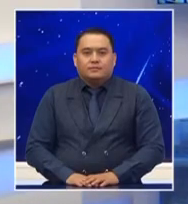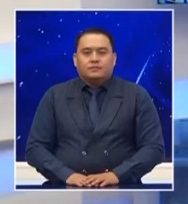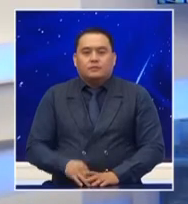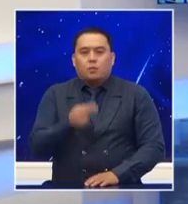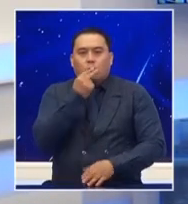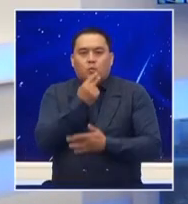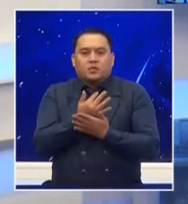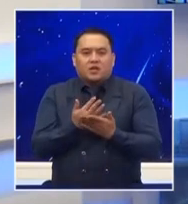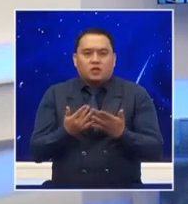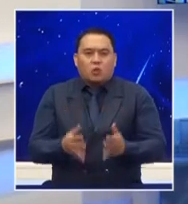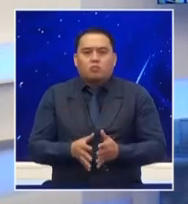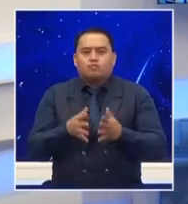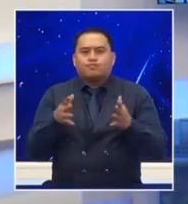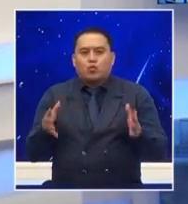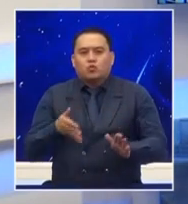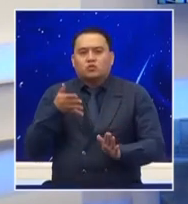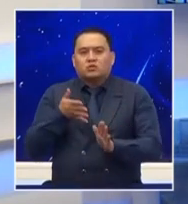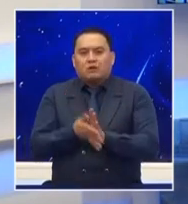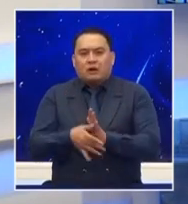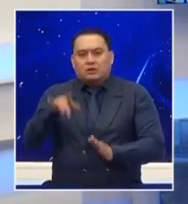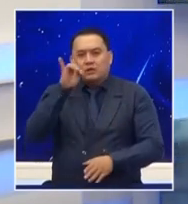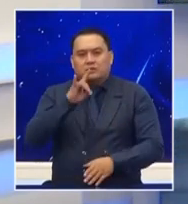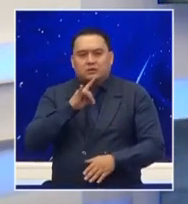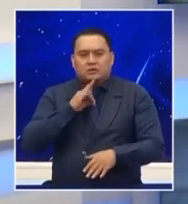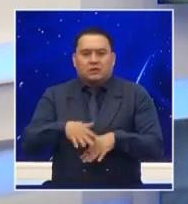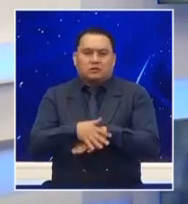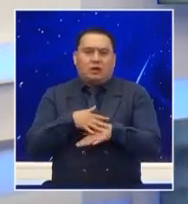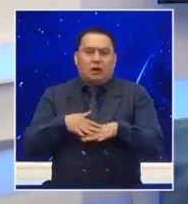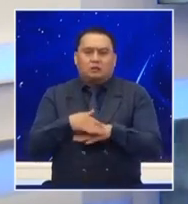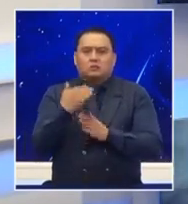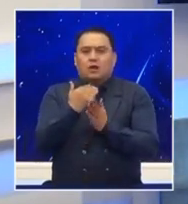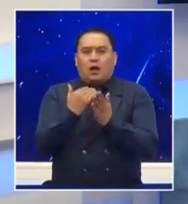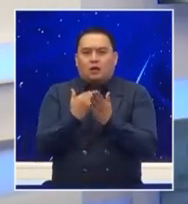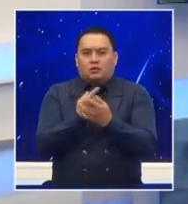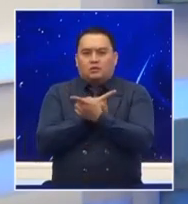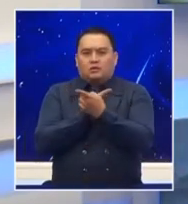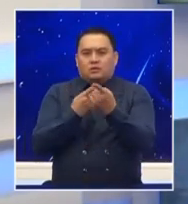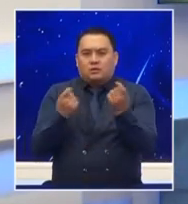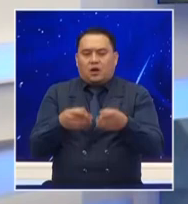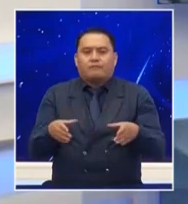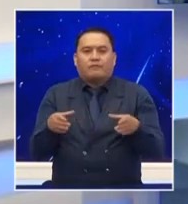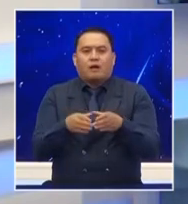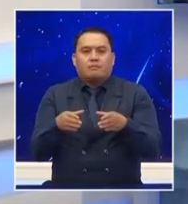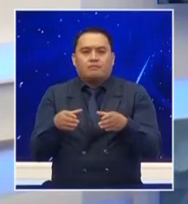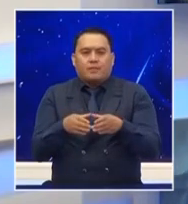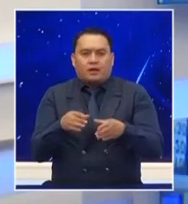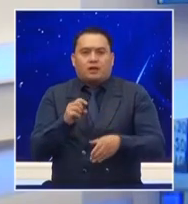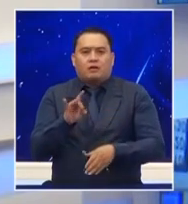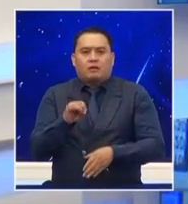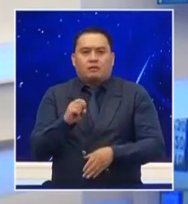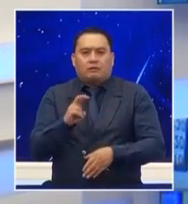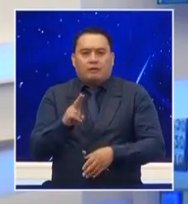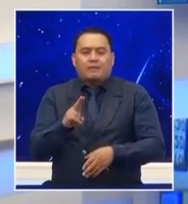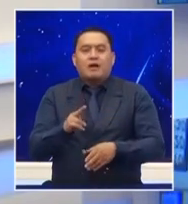Продукты питания составляют больше половины расходов казахстанцев. Такую статистику приводят аналитики Ranking.kz. Как выяснилось,